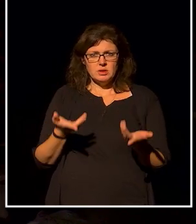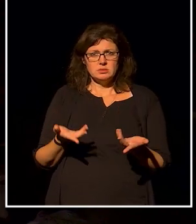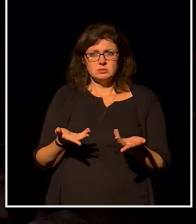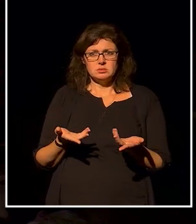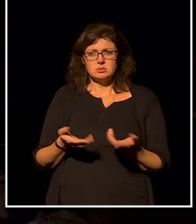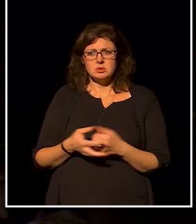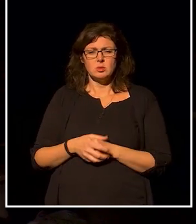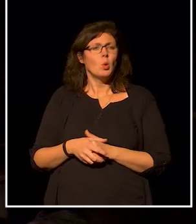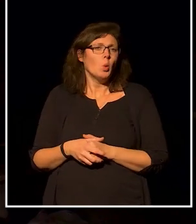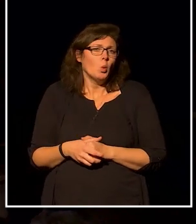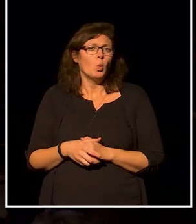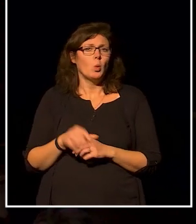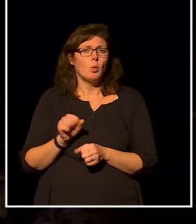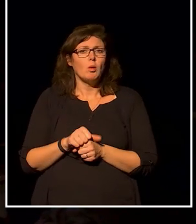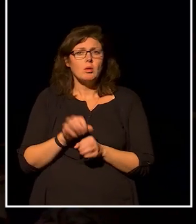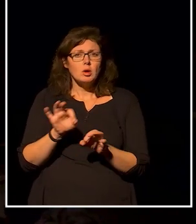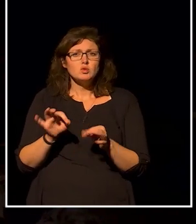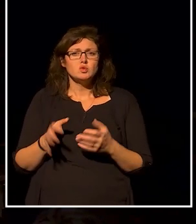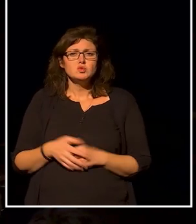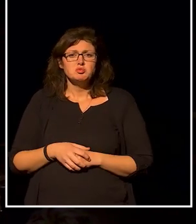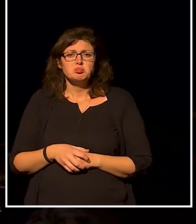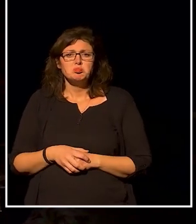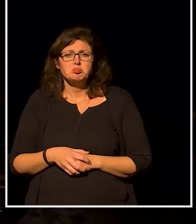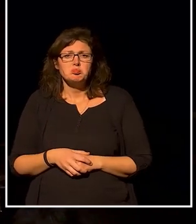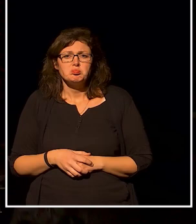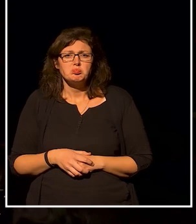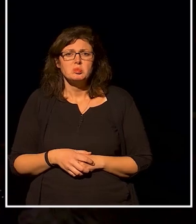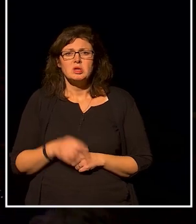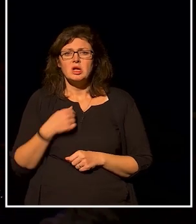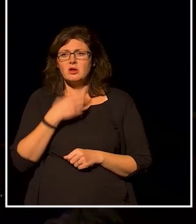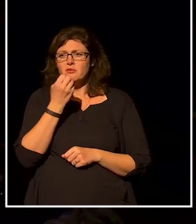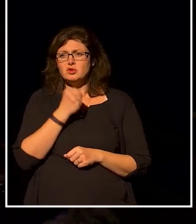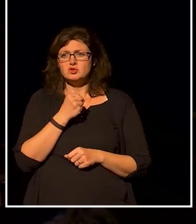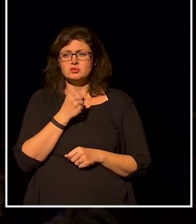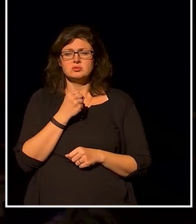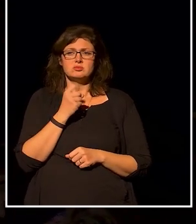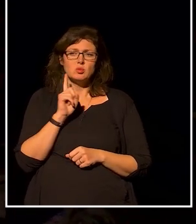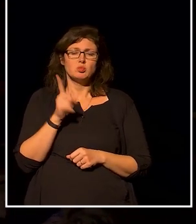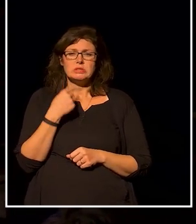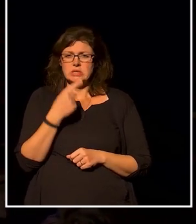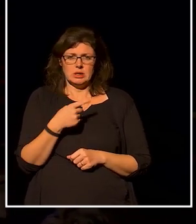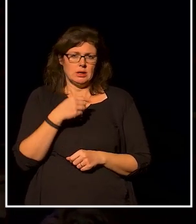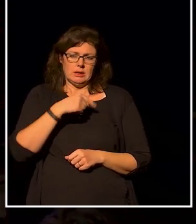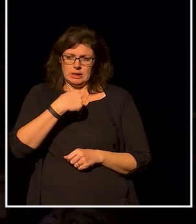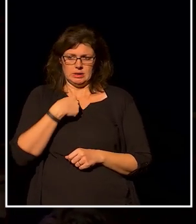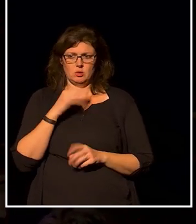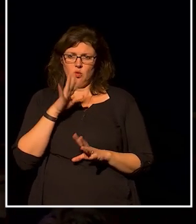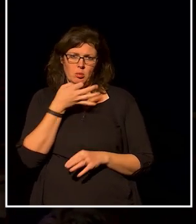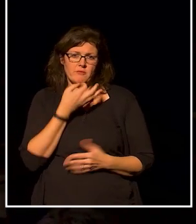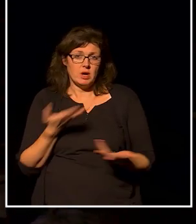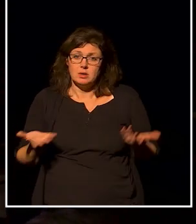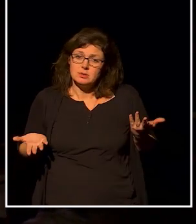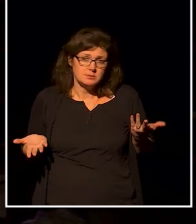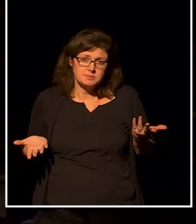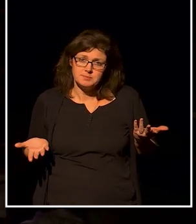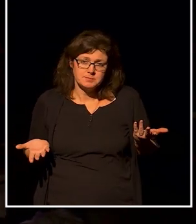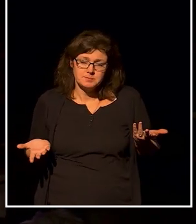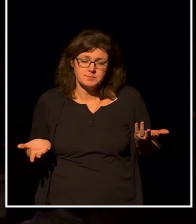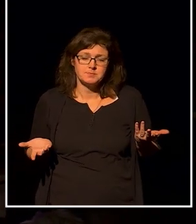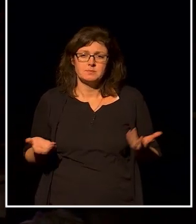Ja, das kann gut sein. Also da, ich will da ganz ehrlich sagen, ich bin da ein bisschen überfragt. Das ist so, sagt